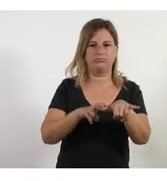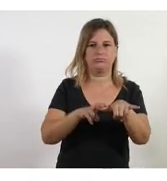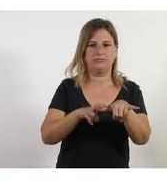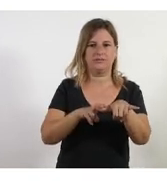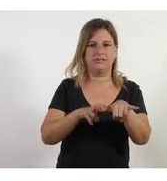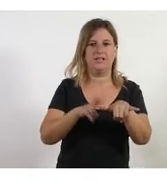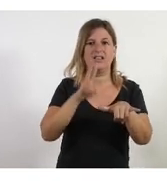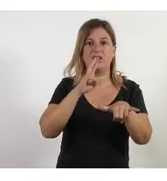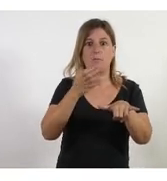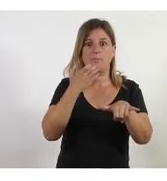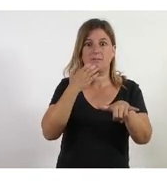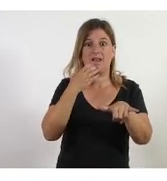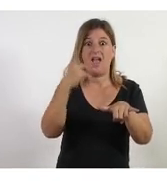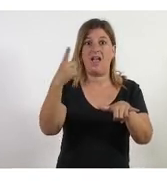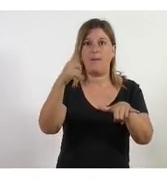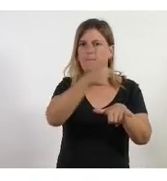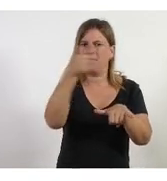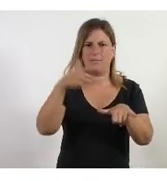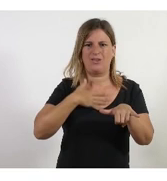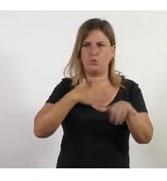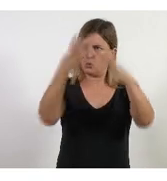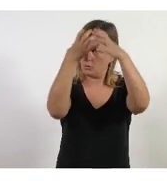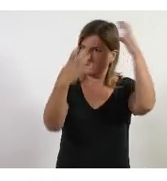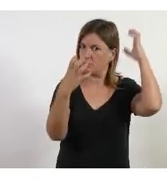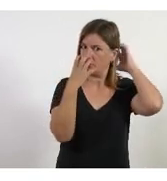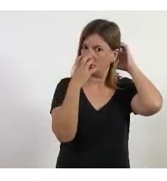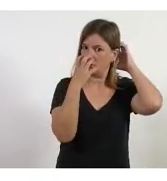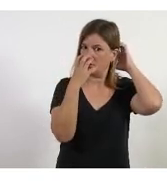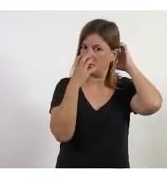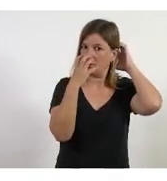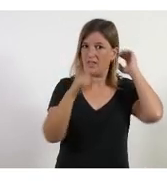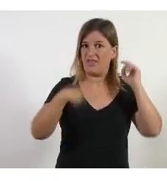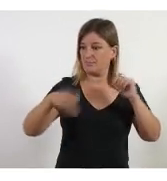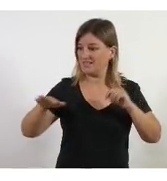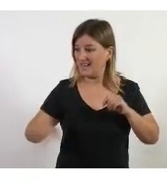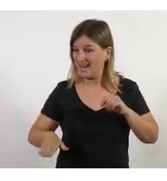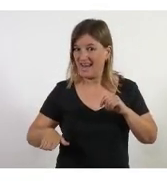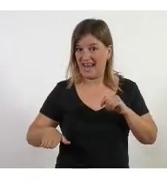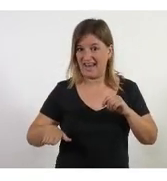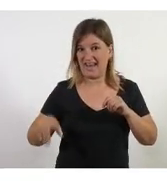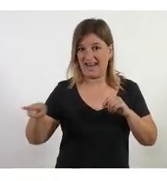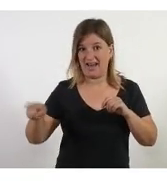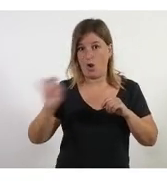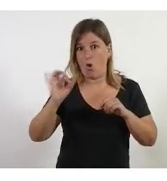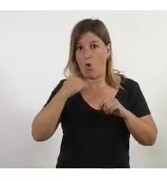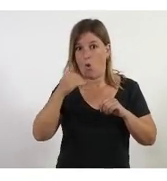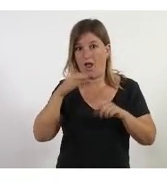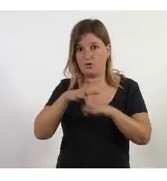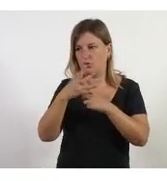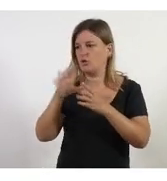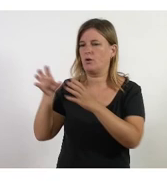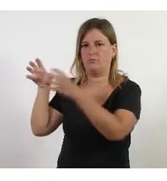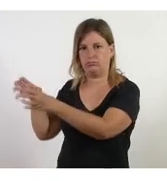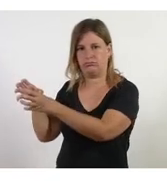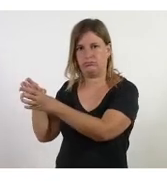diuen és que primer et col·loquis tu la mascareta i després, si tens un nen petit, una persona que tingui una dificultat, li poses amb